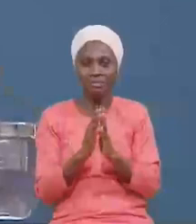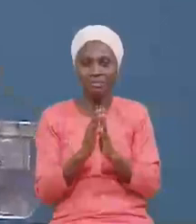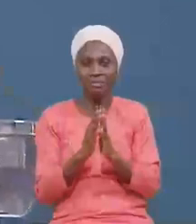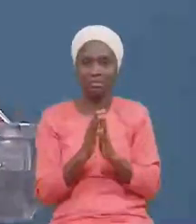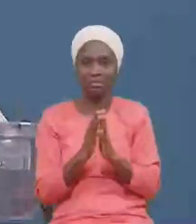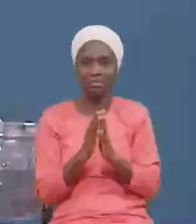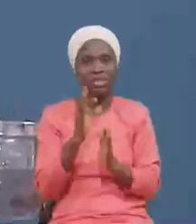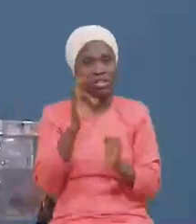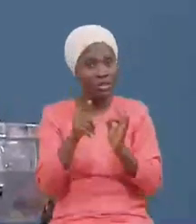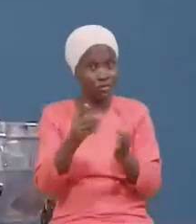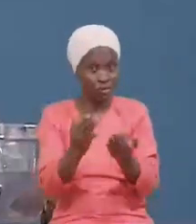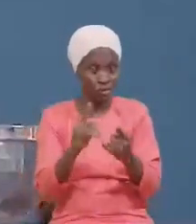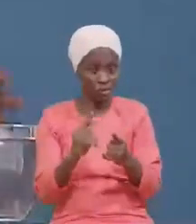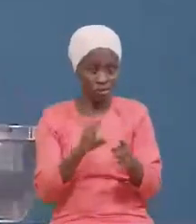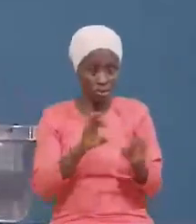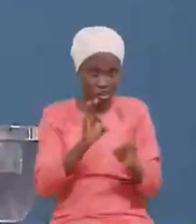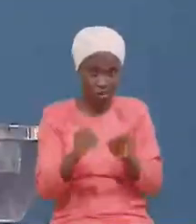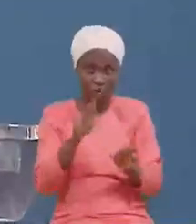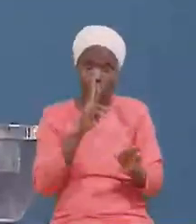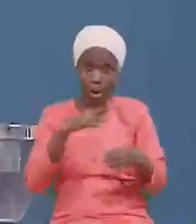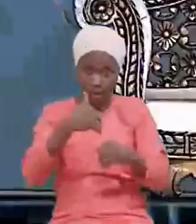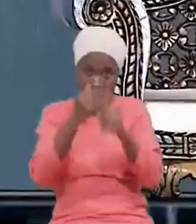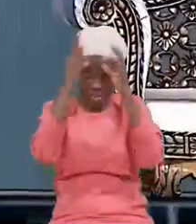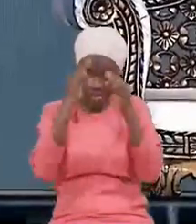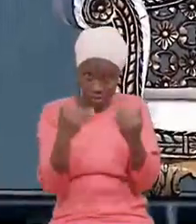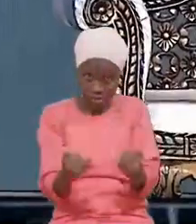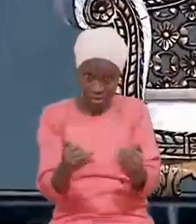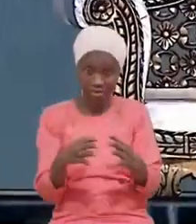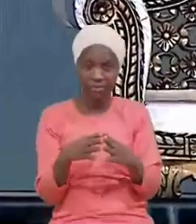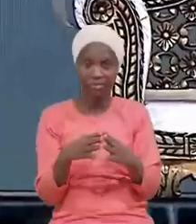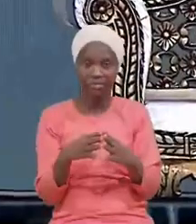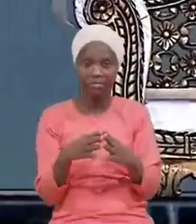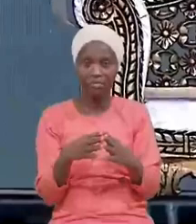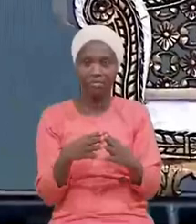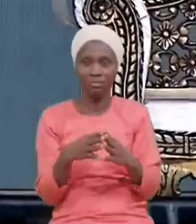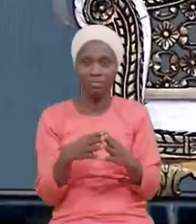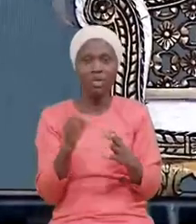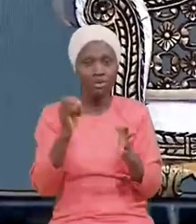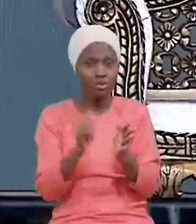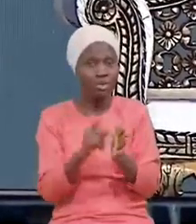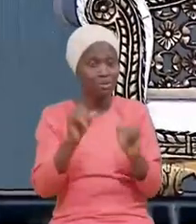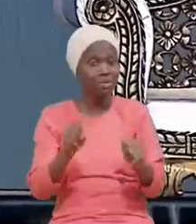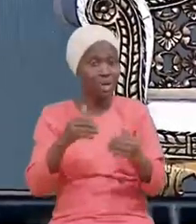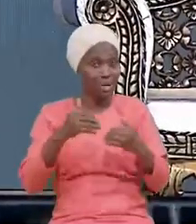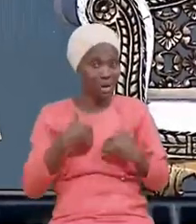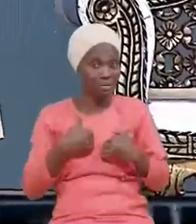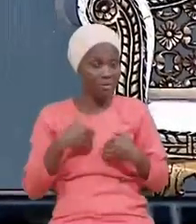Si vous prenez cette décision maintenant pour avoir le salut du